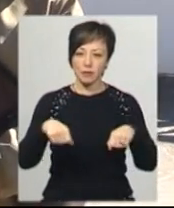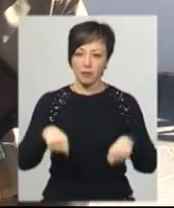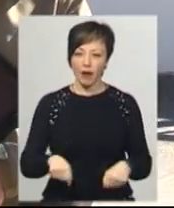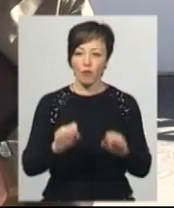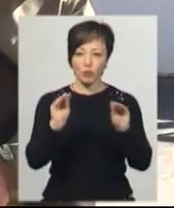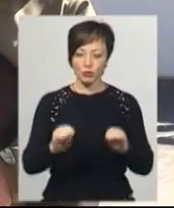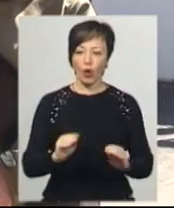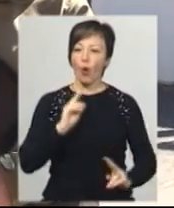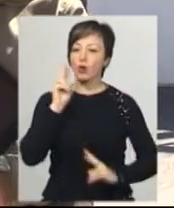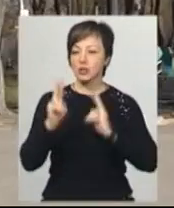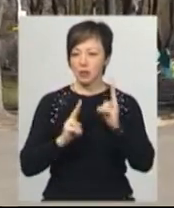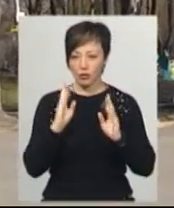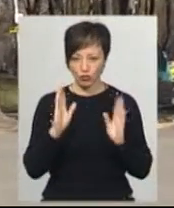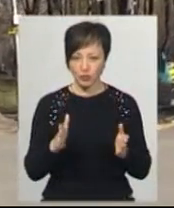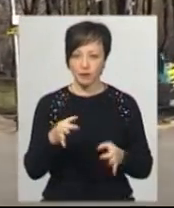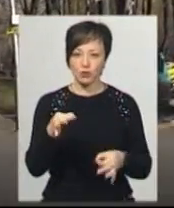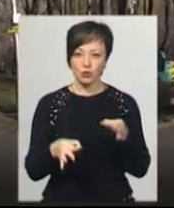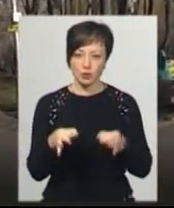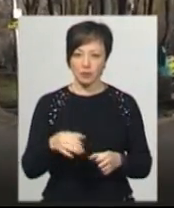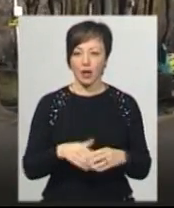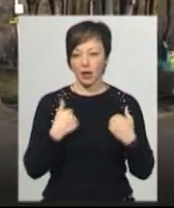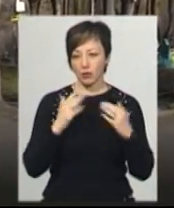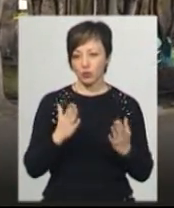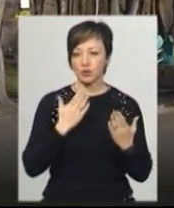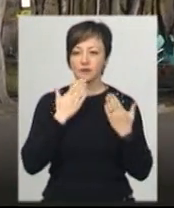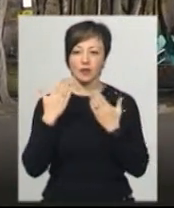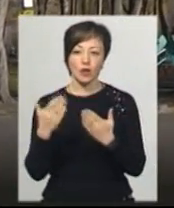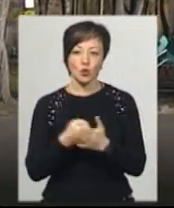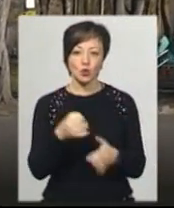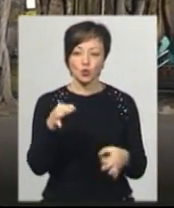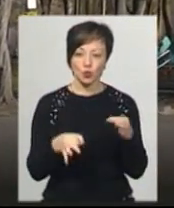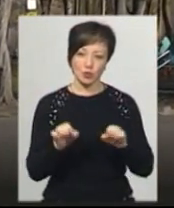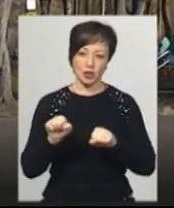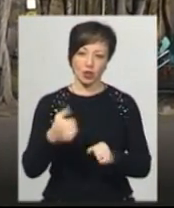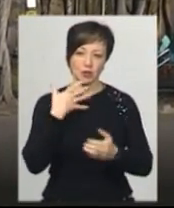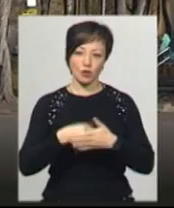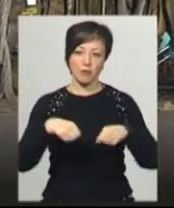протоколу оскаржуватиме його в суді. Звернути до суду, буду захищати свої права юридично.